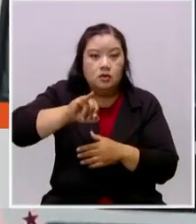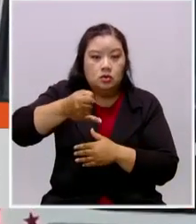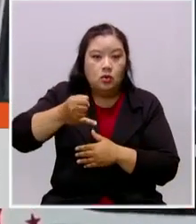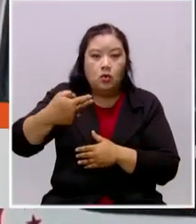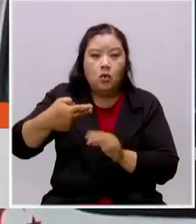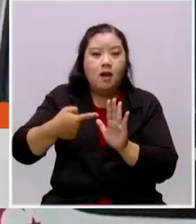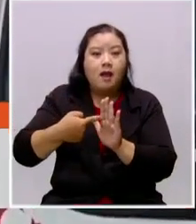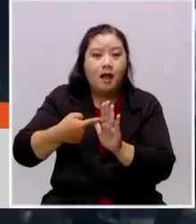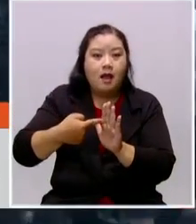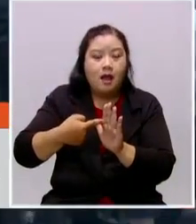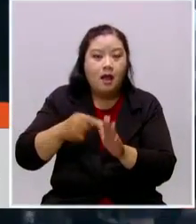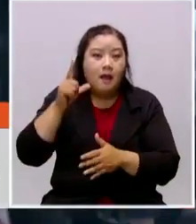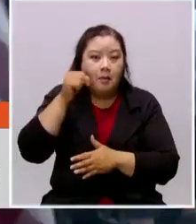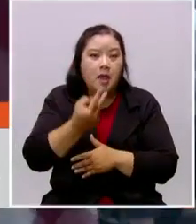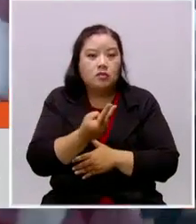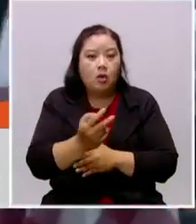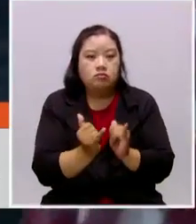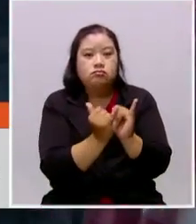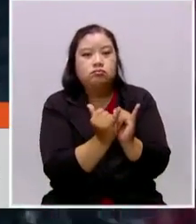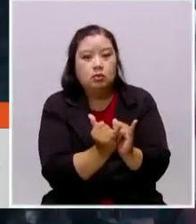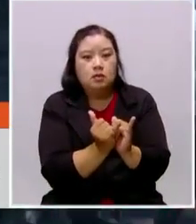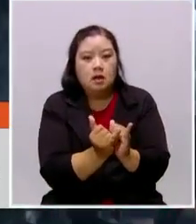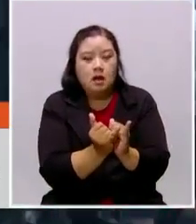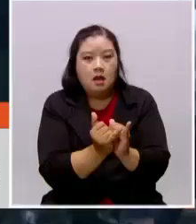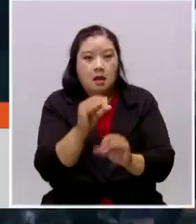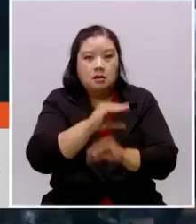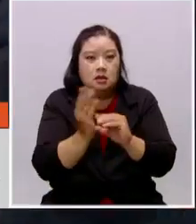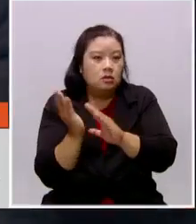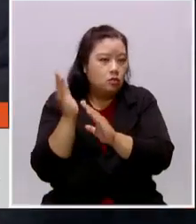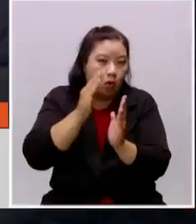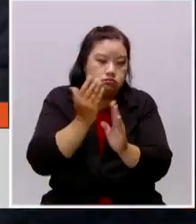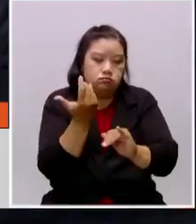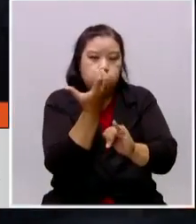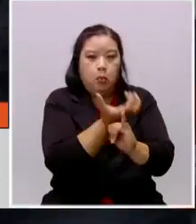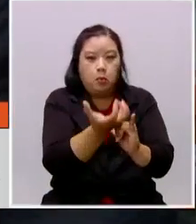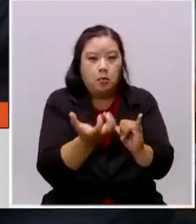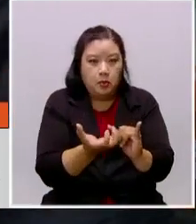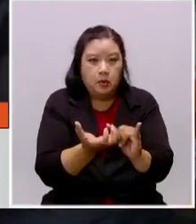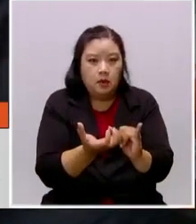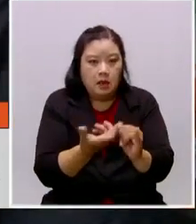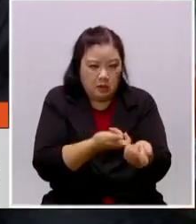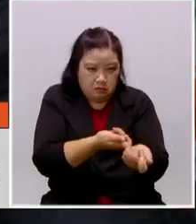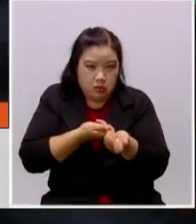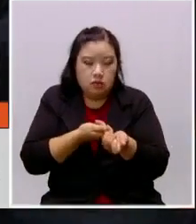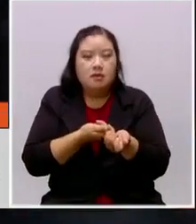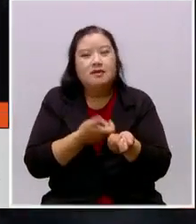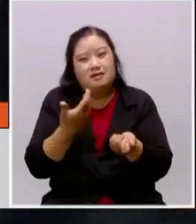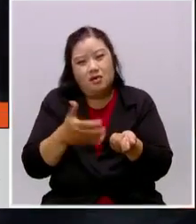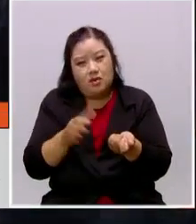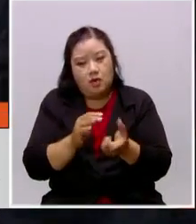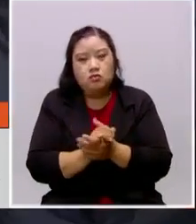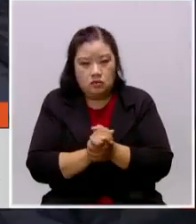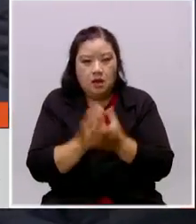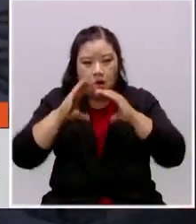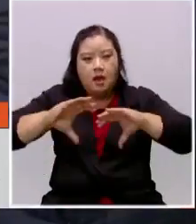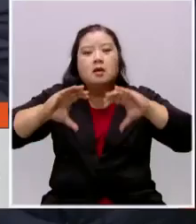นูล 2แม่ลูกถูกทับอยู่ใต้ซากอาคารที่พวกเขาอาศัยอยู่ครับด้านสื่อรัฐบาลซีเรียรายงาน